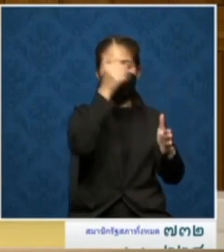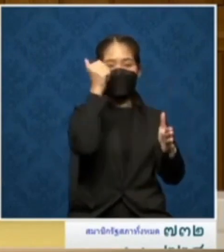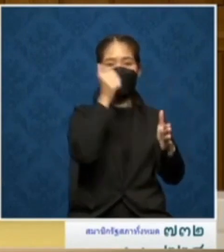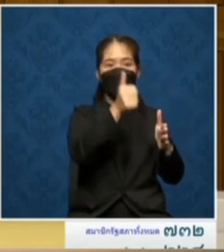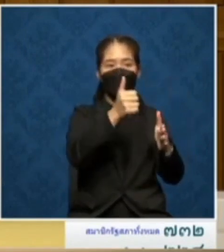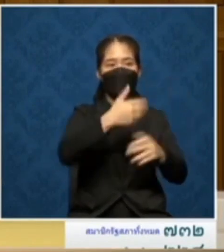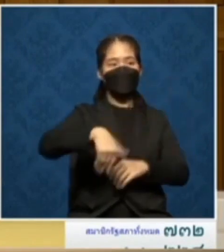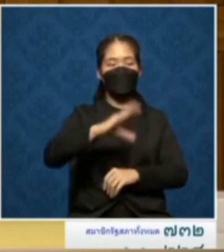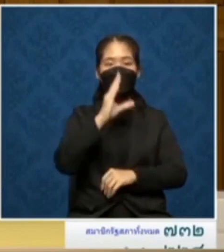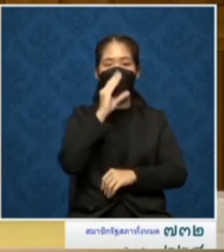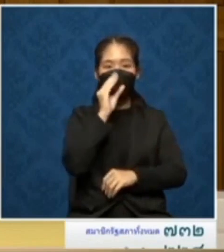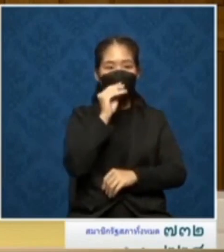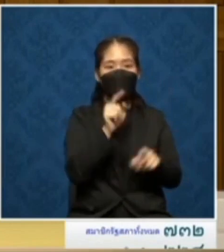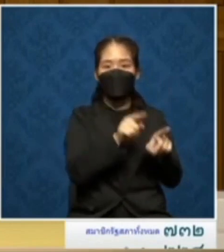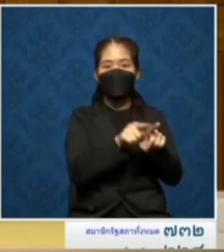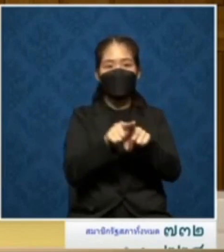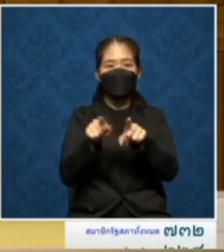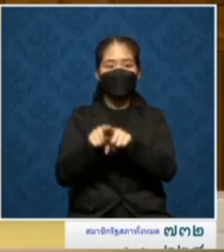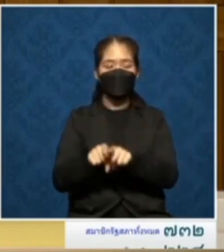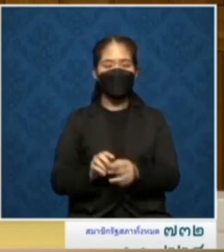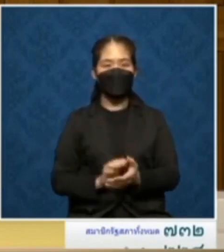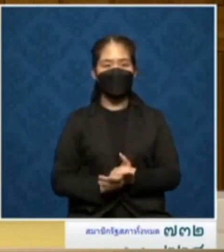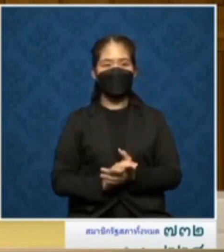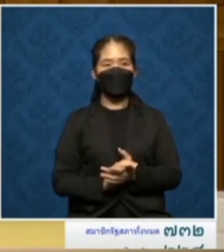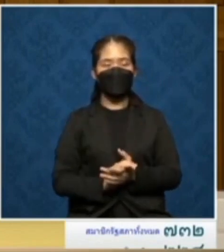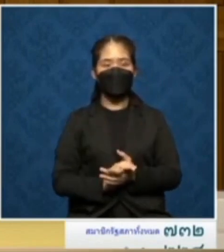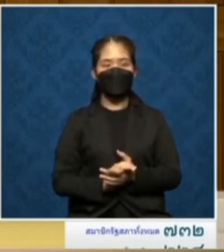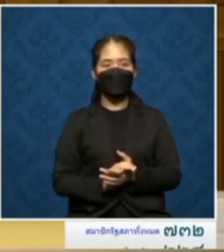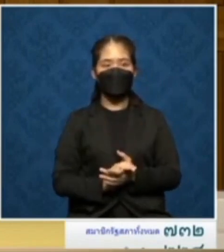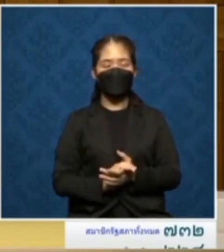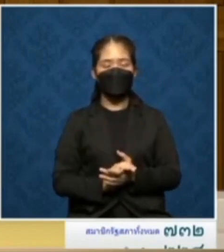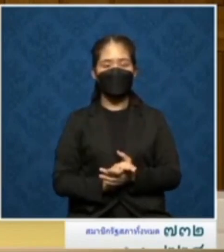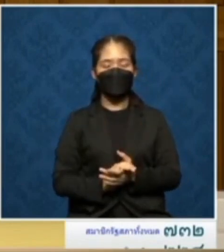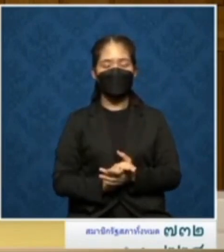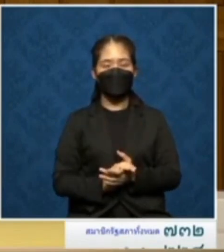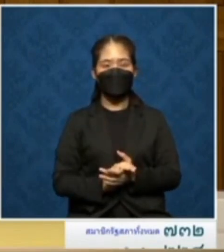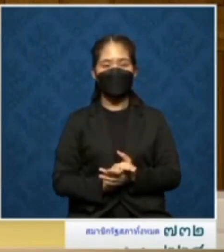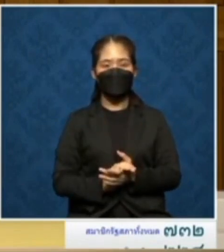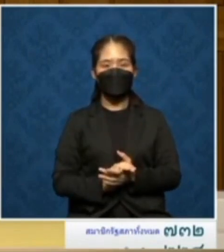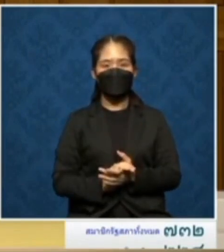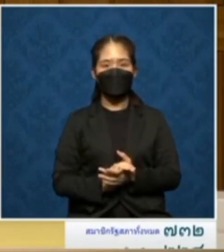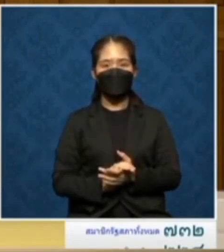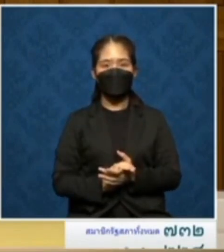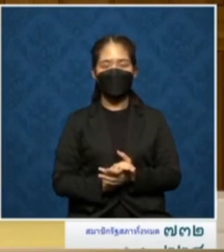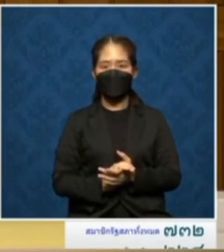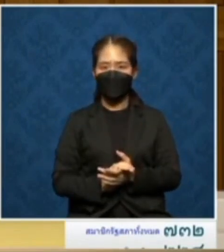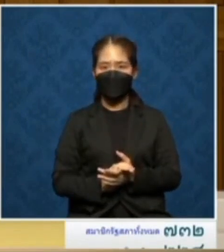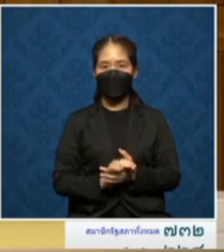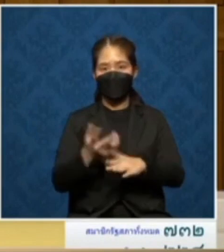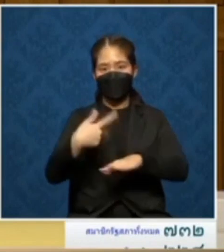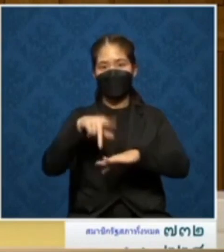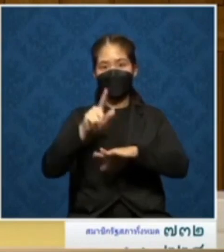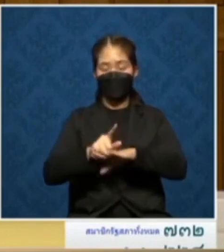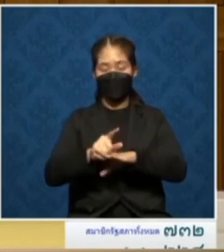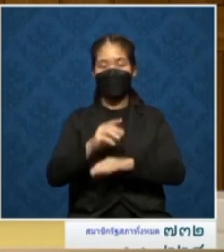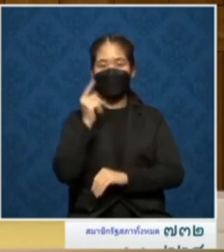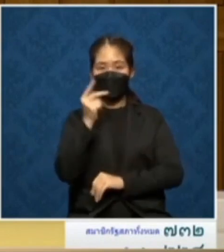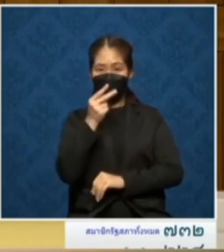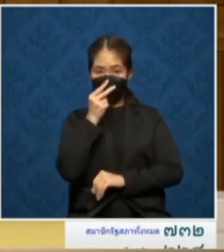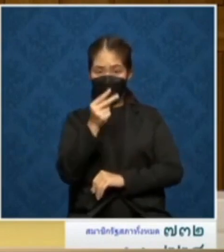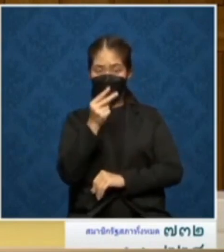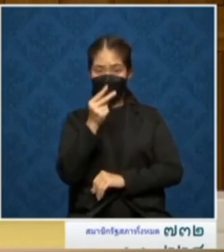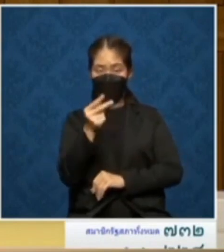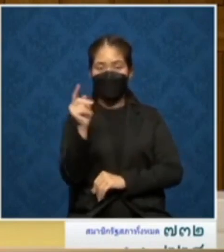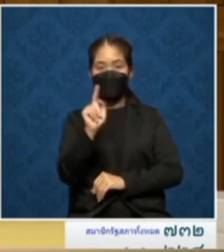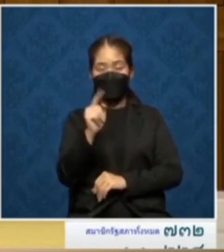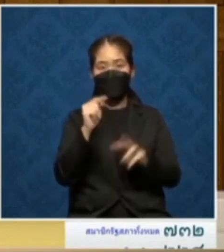ขต400 เขตปาร์ตี้ลิสต์100ไม่ได้สะท้อนว่าสนองตอบผลประโยชน์ของหรือว่าความเป็นอยู่ขออภัยการเลือกแบบใหม่เนี่ยไม่ได้ต